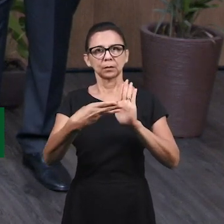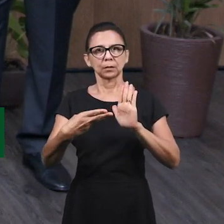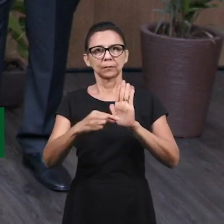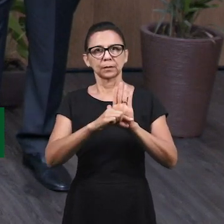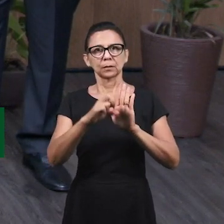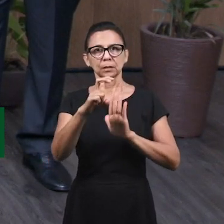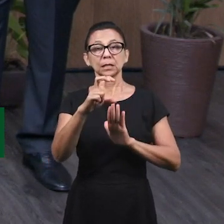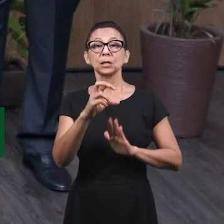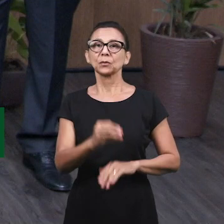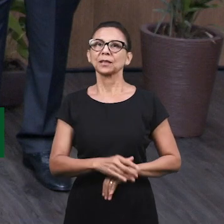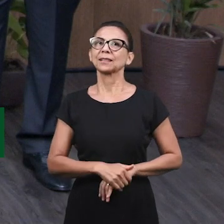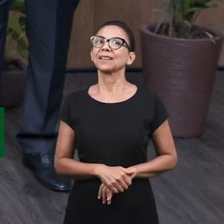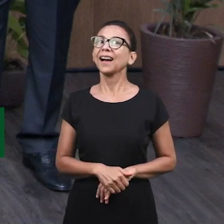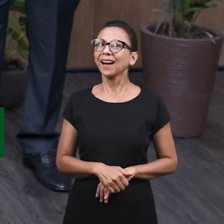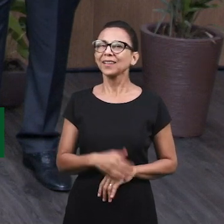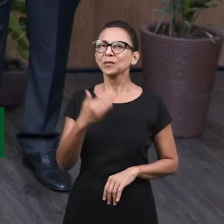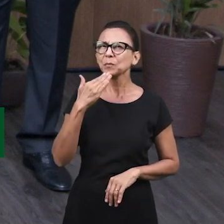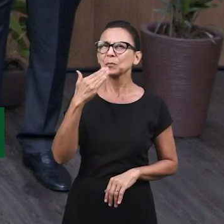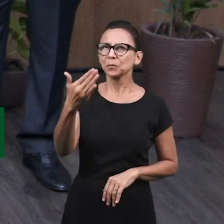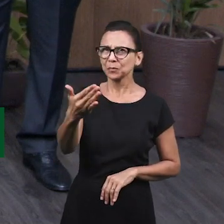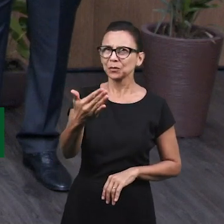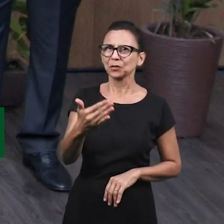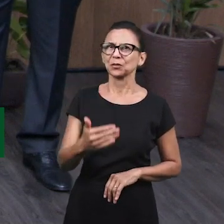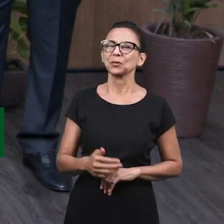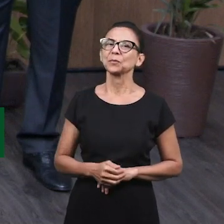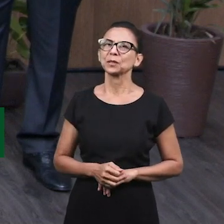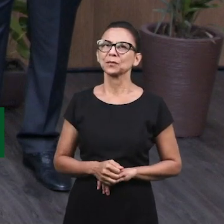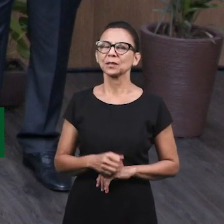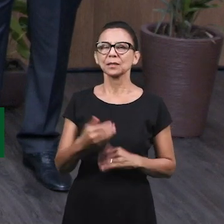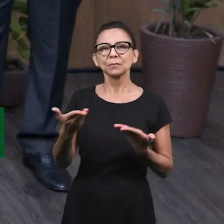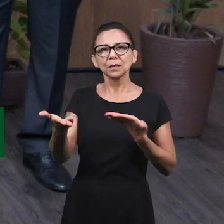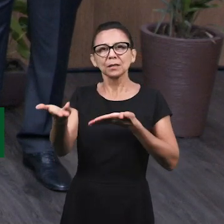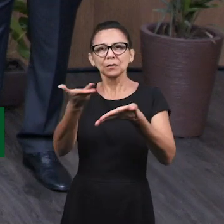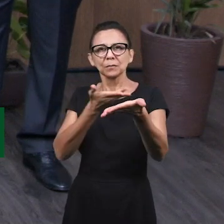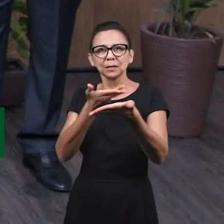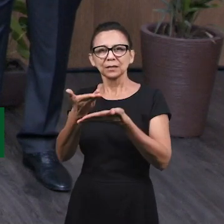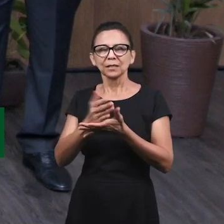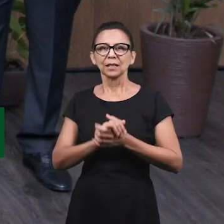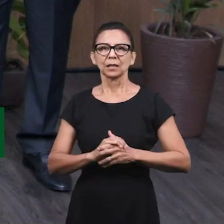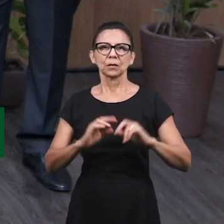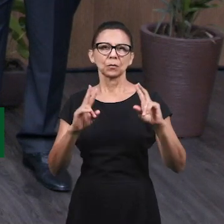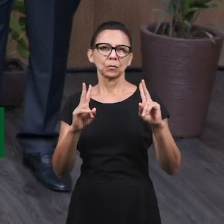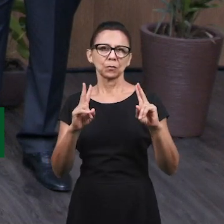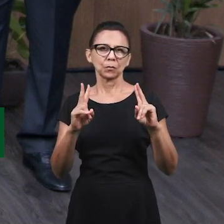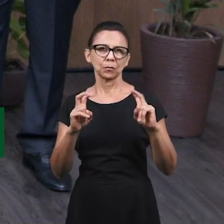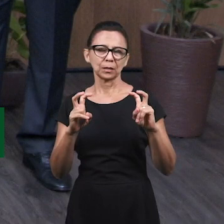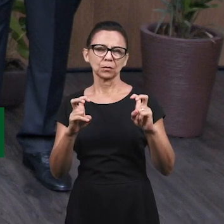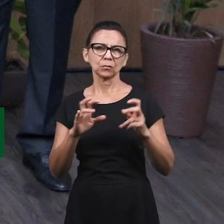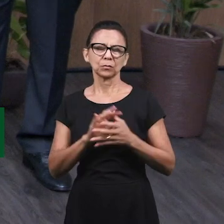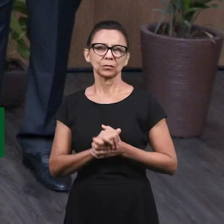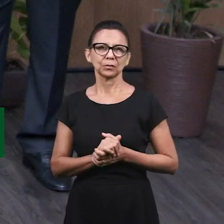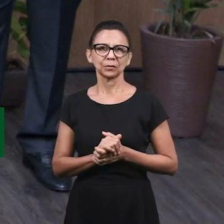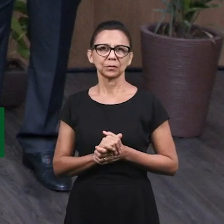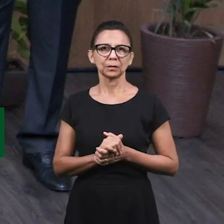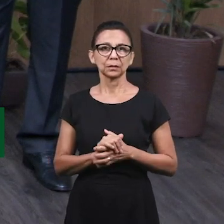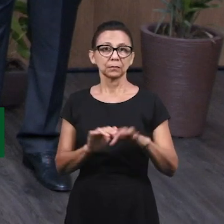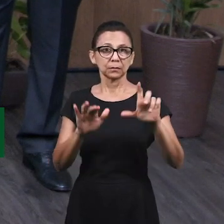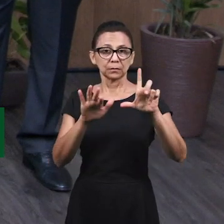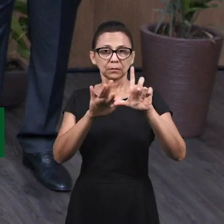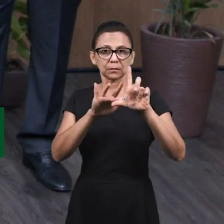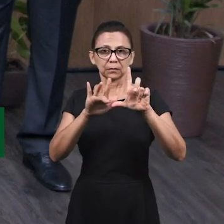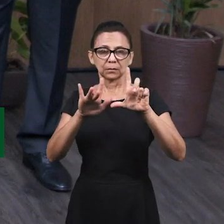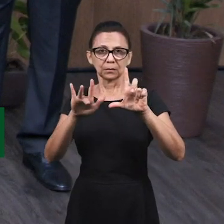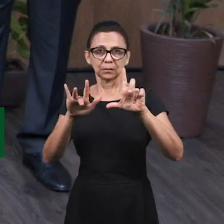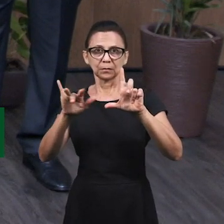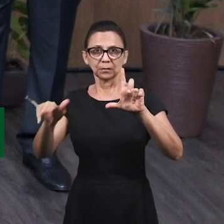votre participation sur le sujet. Il suffit d'approcher l'appareil photo de votre smartphone du